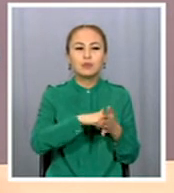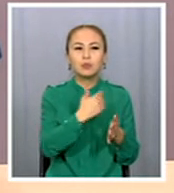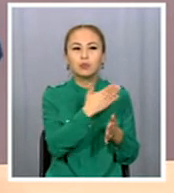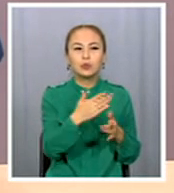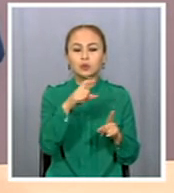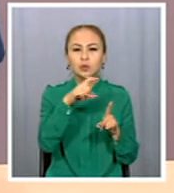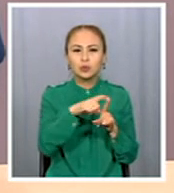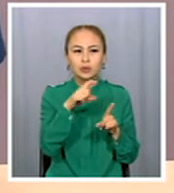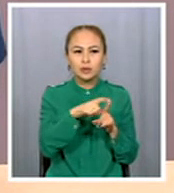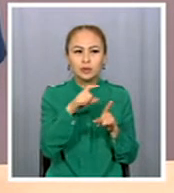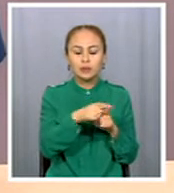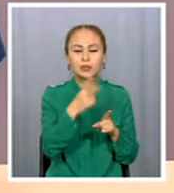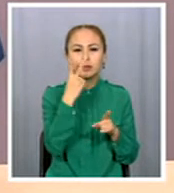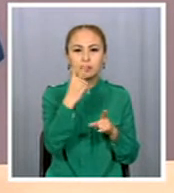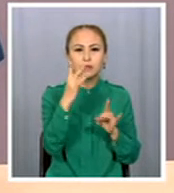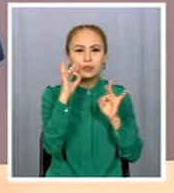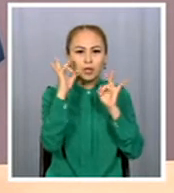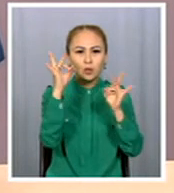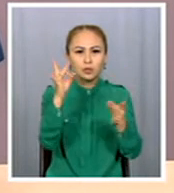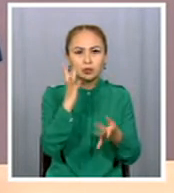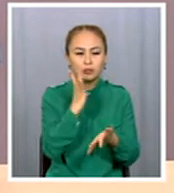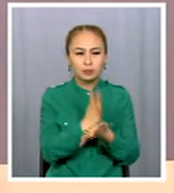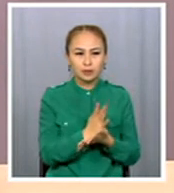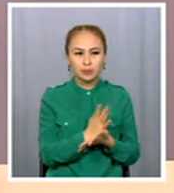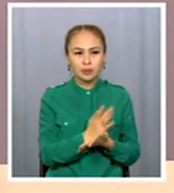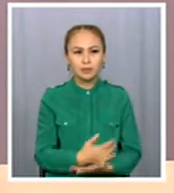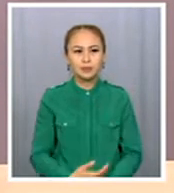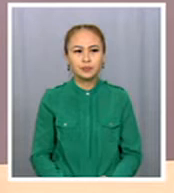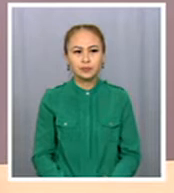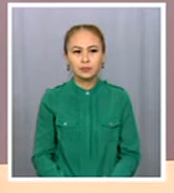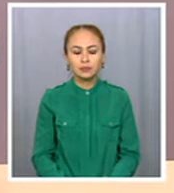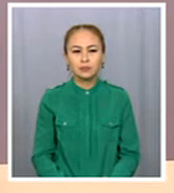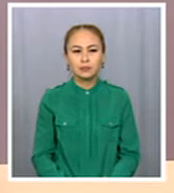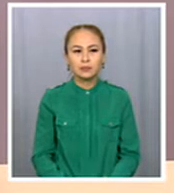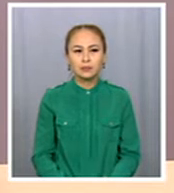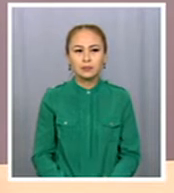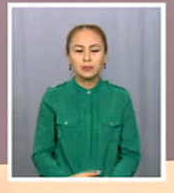де екі дауысты дыбыс бар. Келесі сөз.